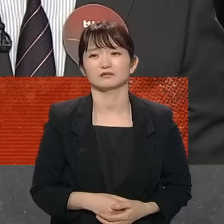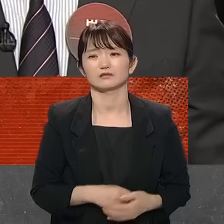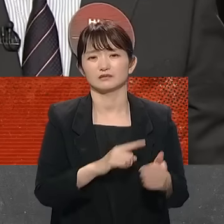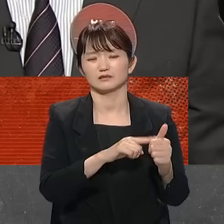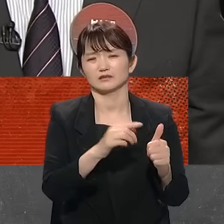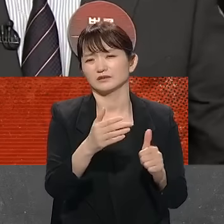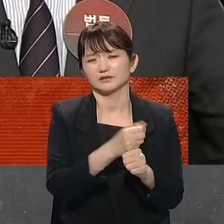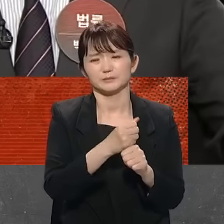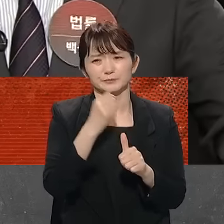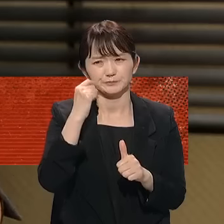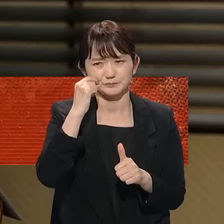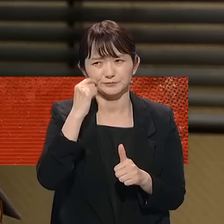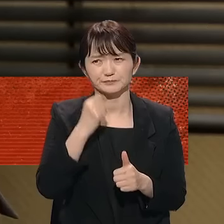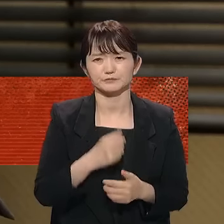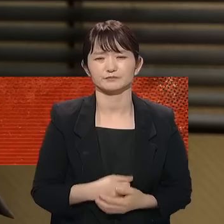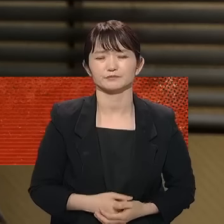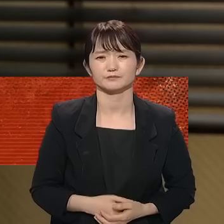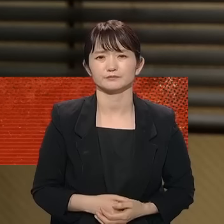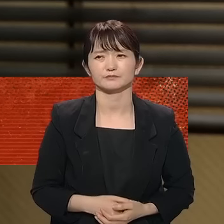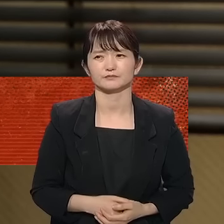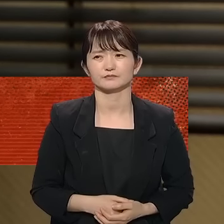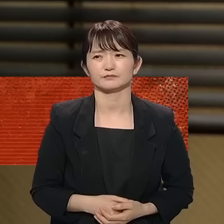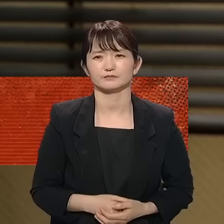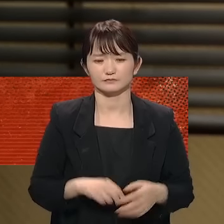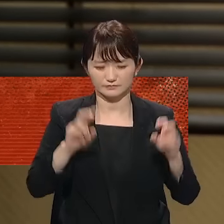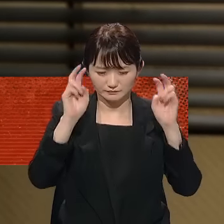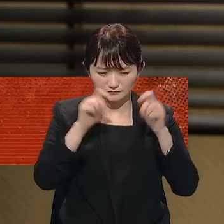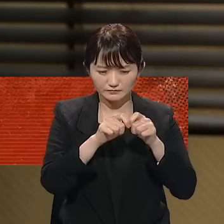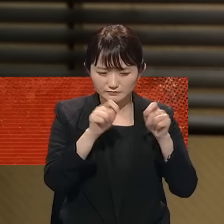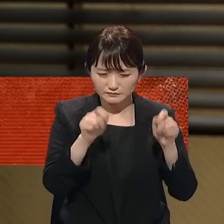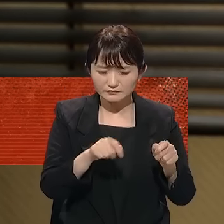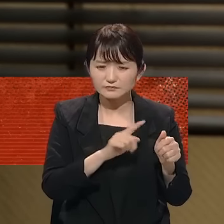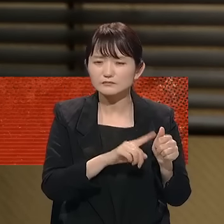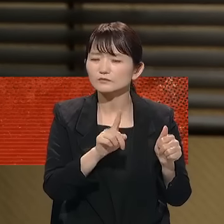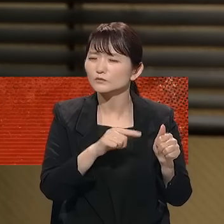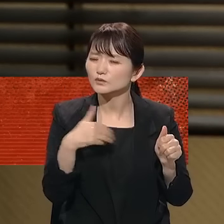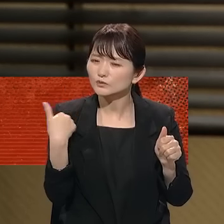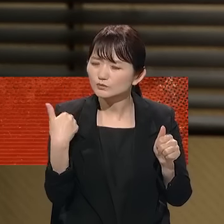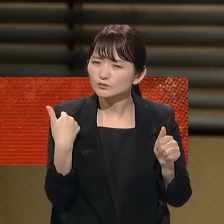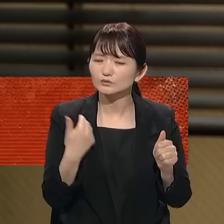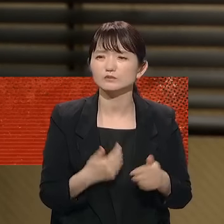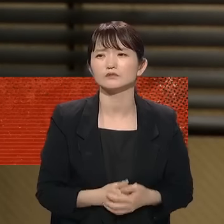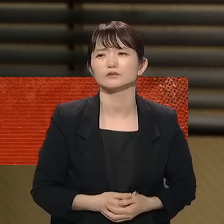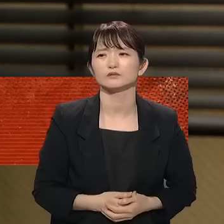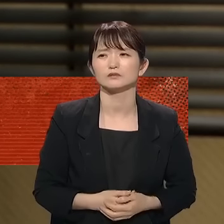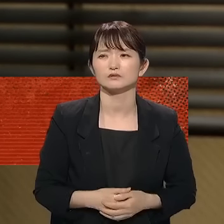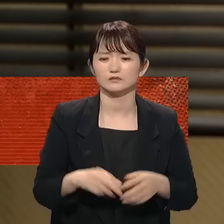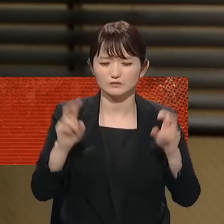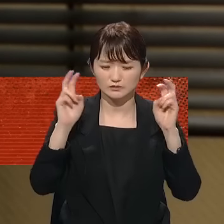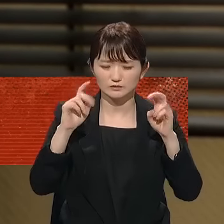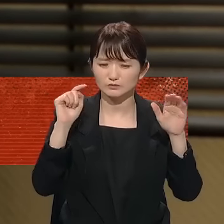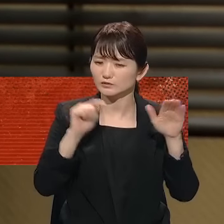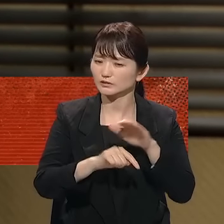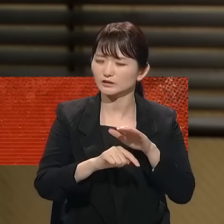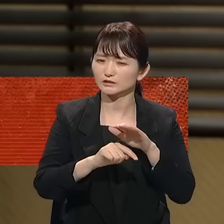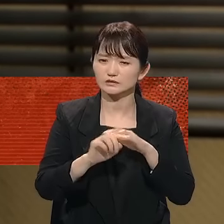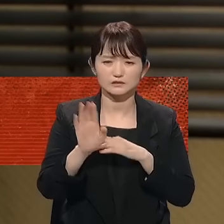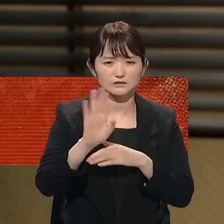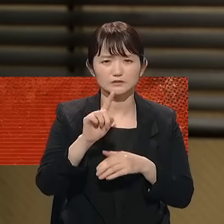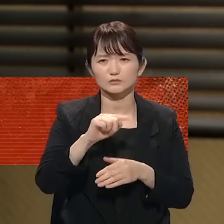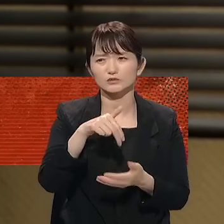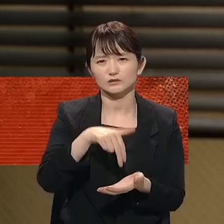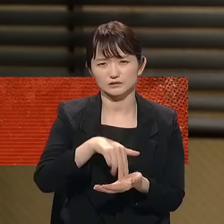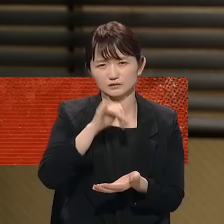잡았다고 하는데, 모르겠습니다. 이 직장 동료라는 사람이 어떤 사람인지까지 정확히 모르겠습니다만, 직장도 출근 안 하고 뭔가 예. 무슨 사정은